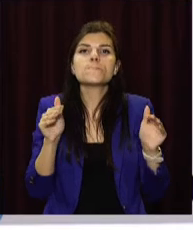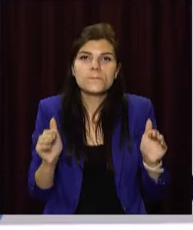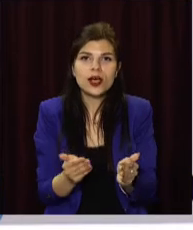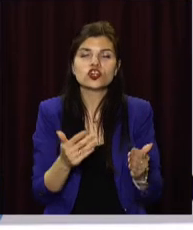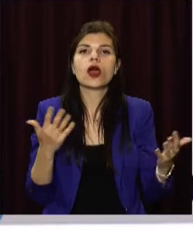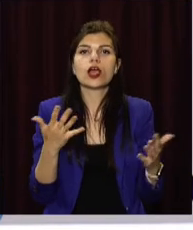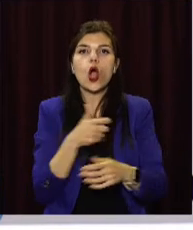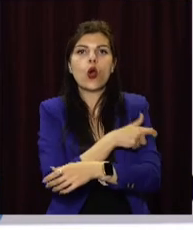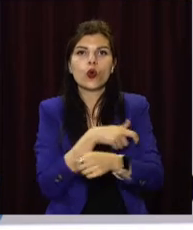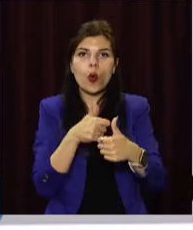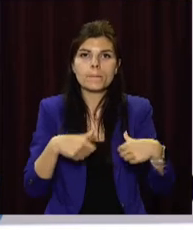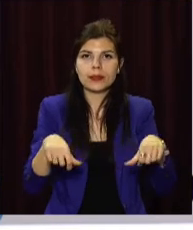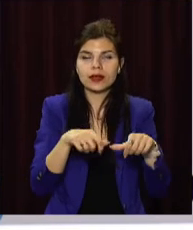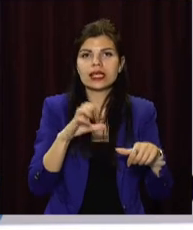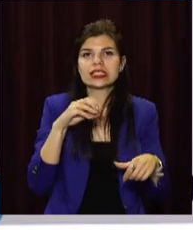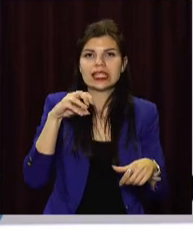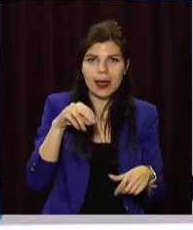накладає комісія СТЕП та НС.